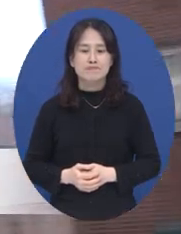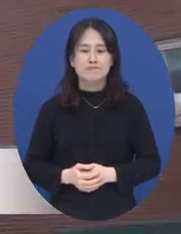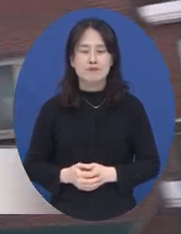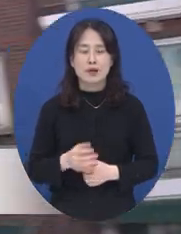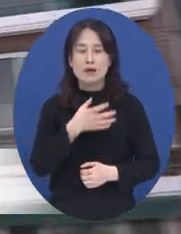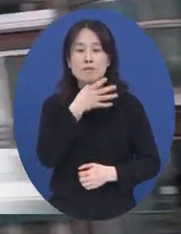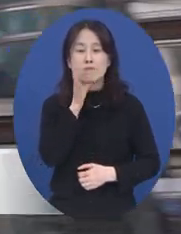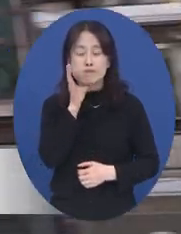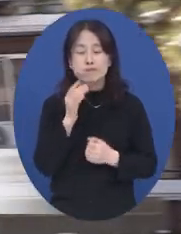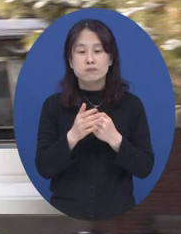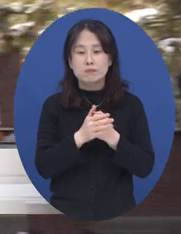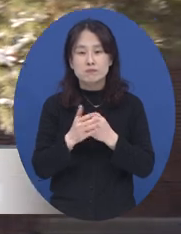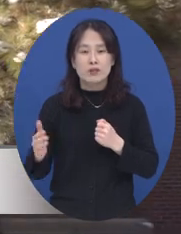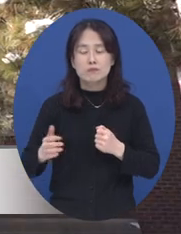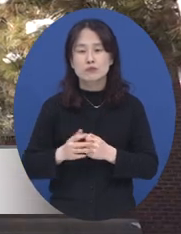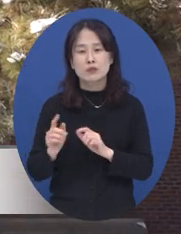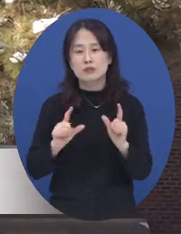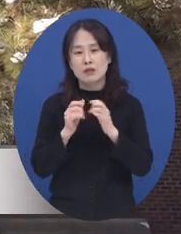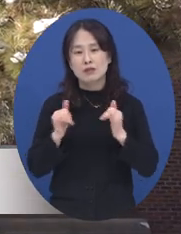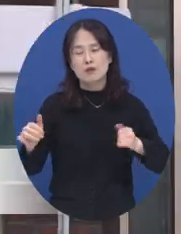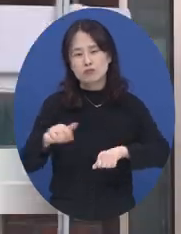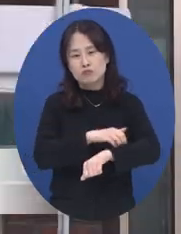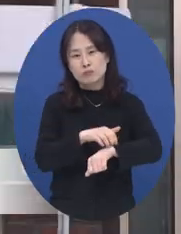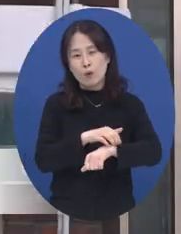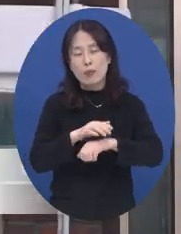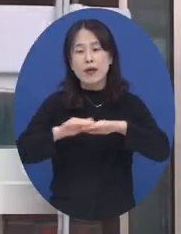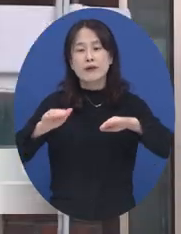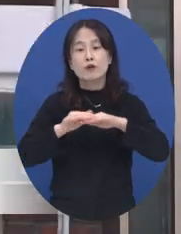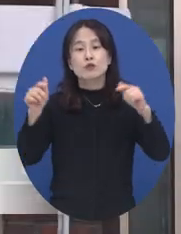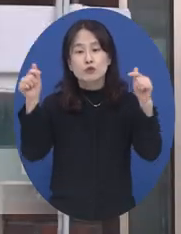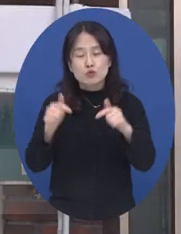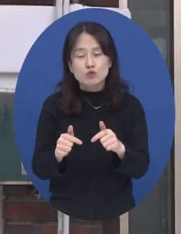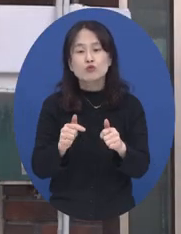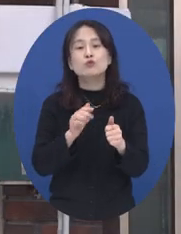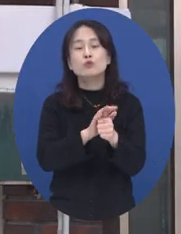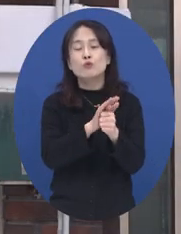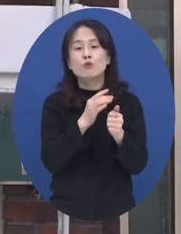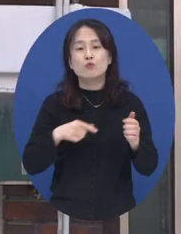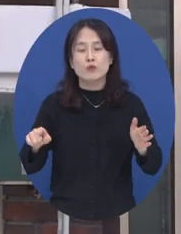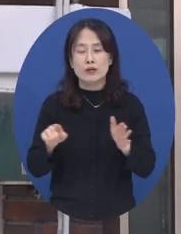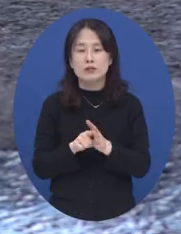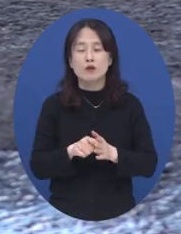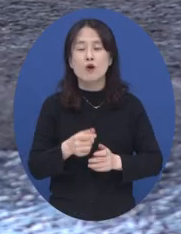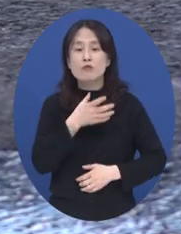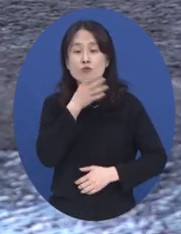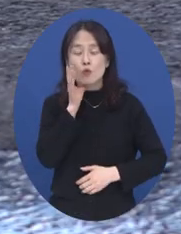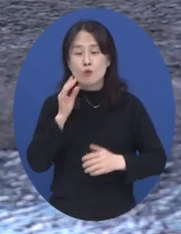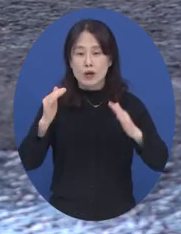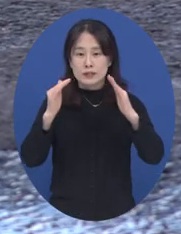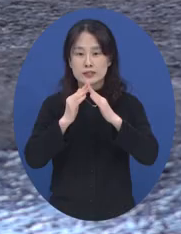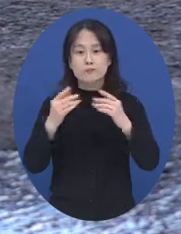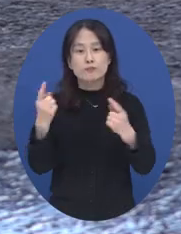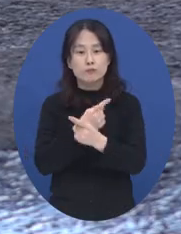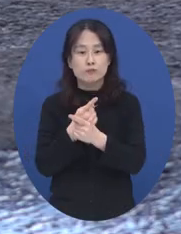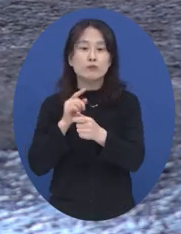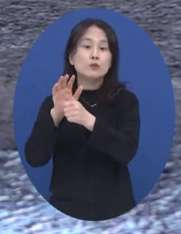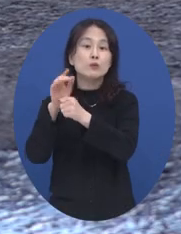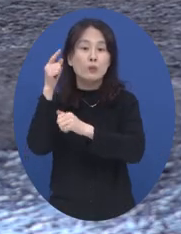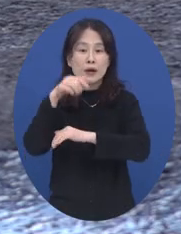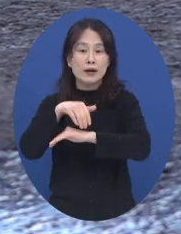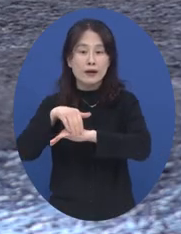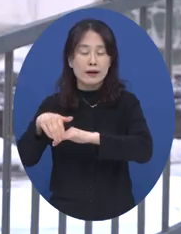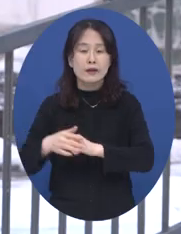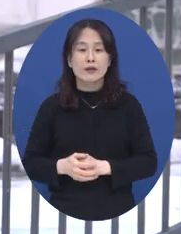낡은 시설로 인해 주민들이 겪는 불편을 해소하기 위해 노후한 소규모 공동주택의 탈바꿈을 높습니다